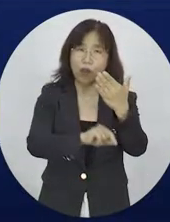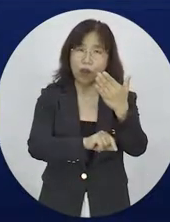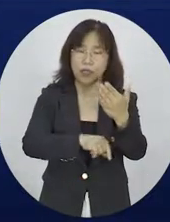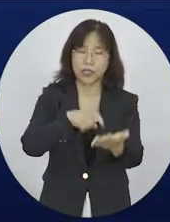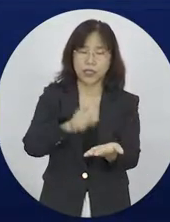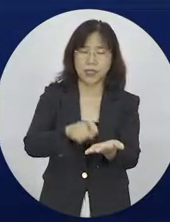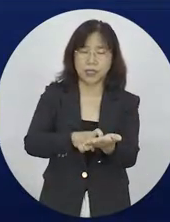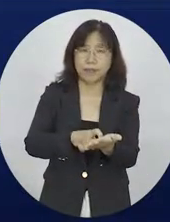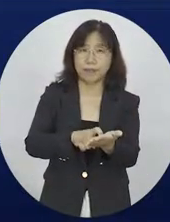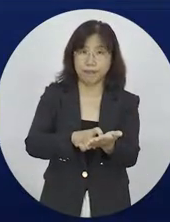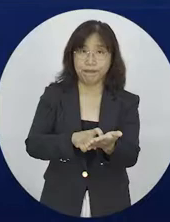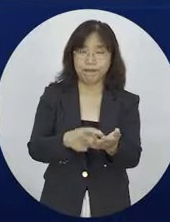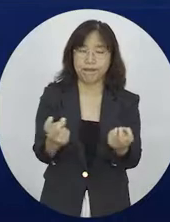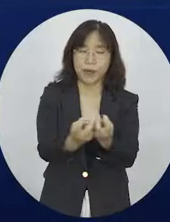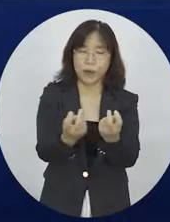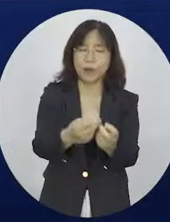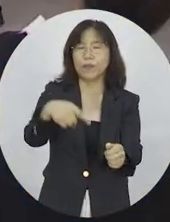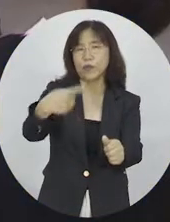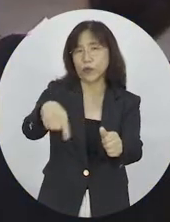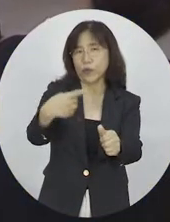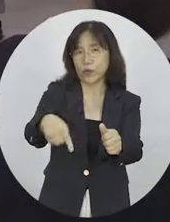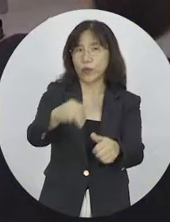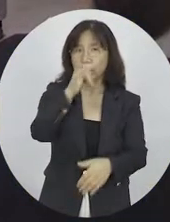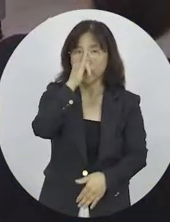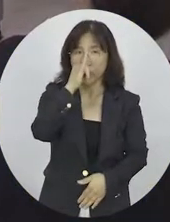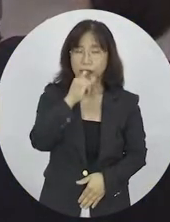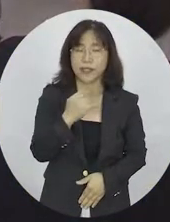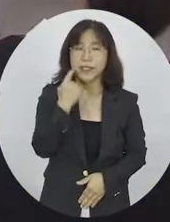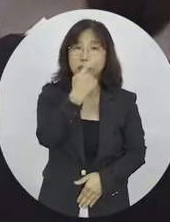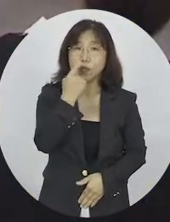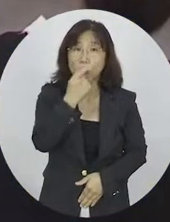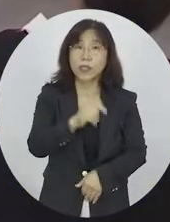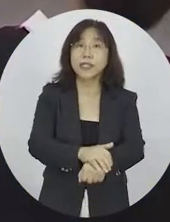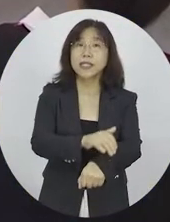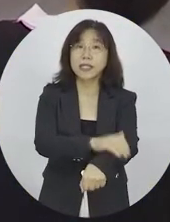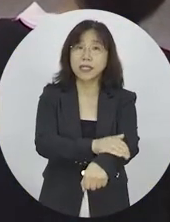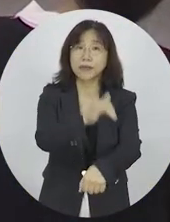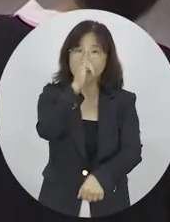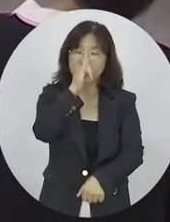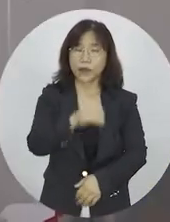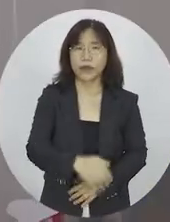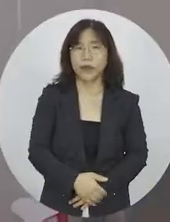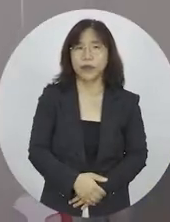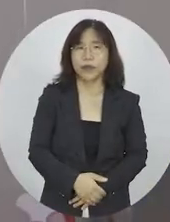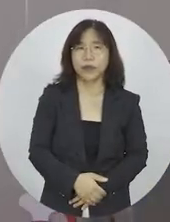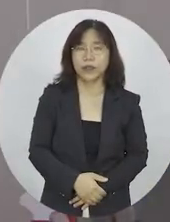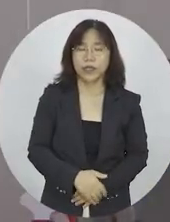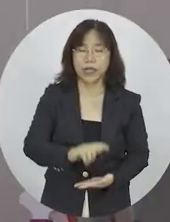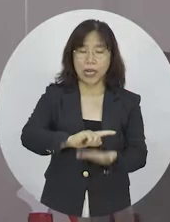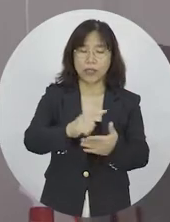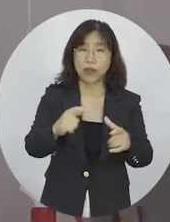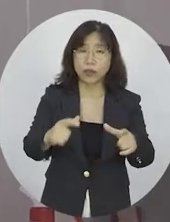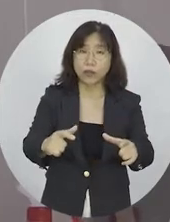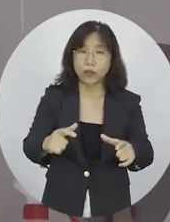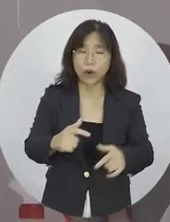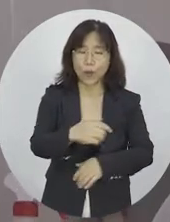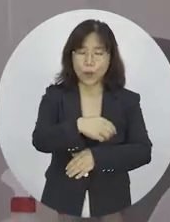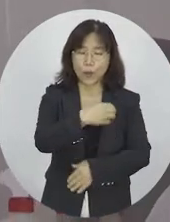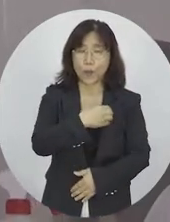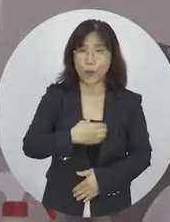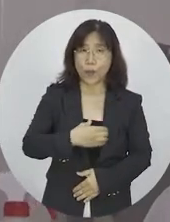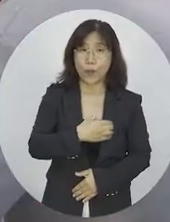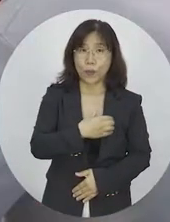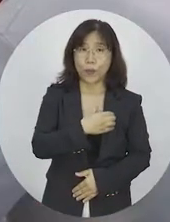응급처치 교육을 실시합니다. 응급처치 교육은 이론과 실습이 포함된 교육으로 강서구